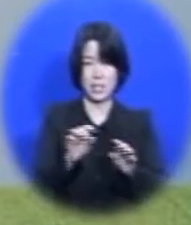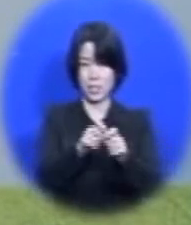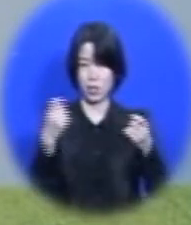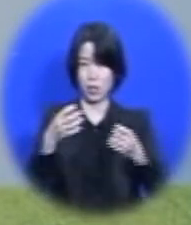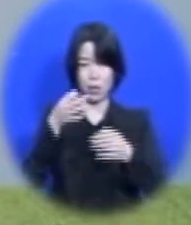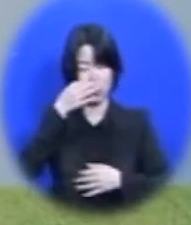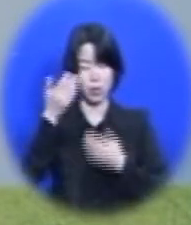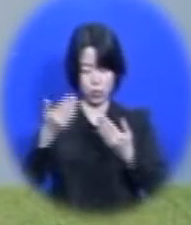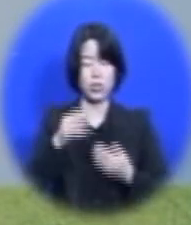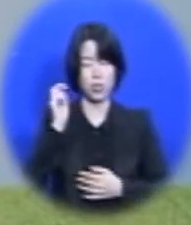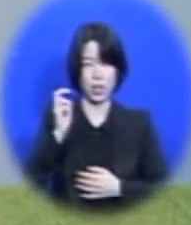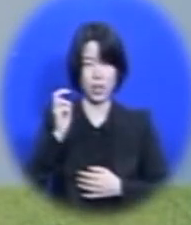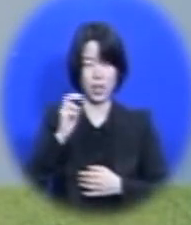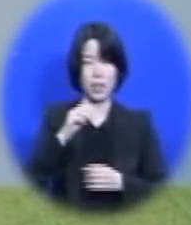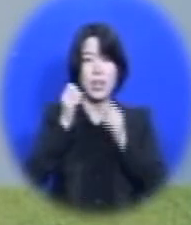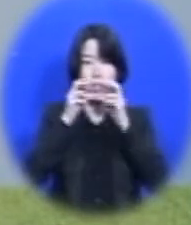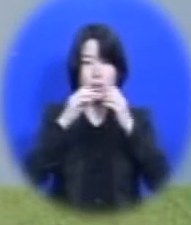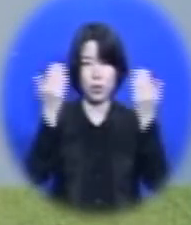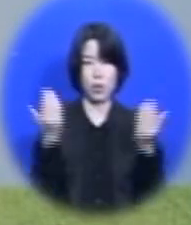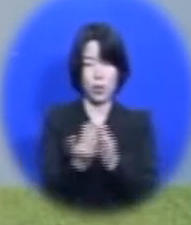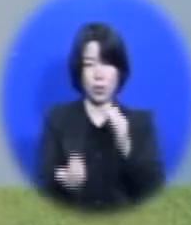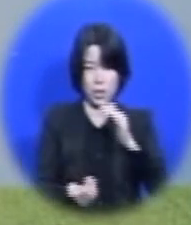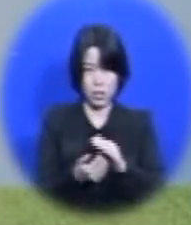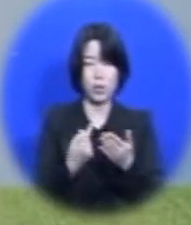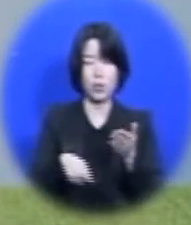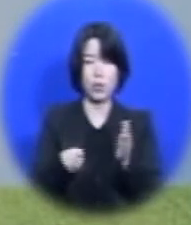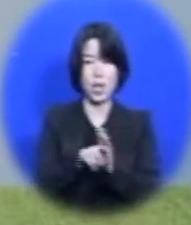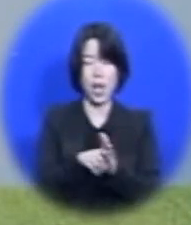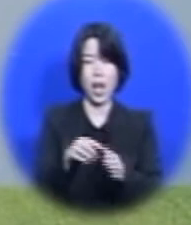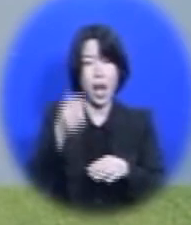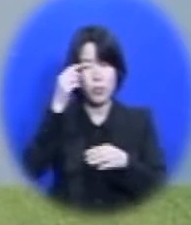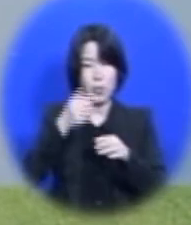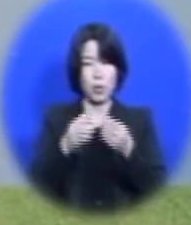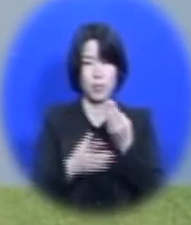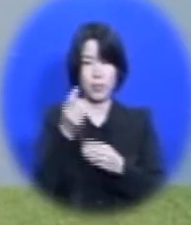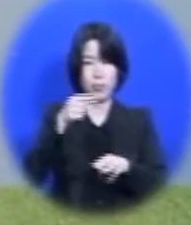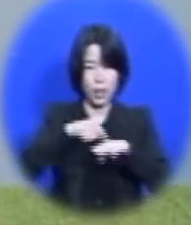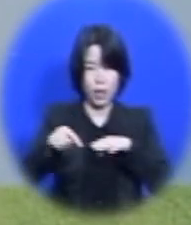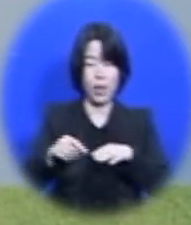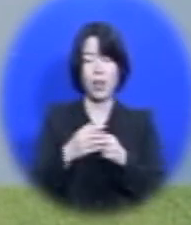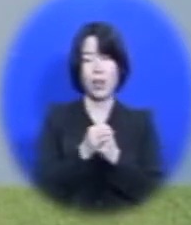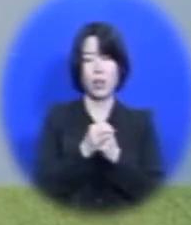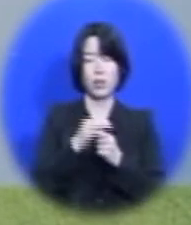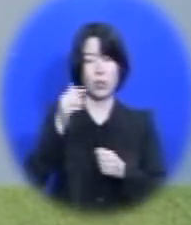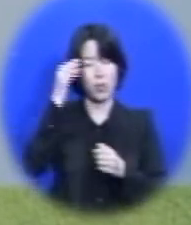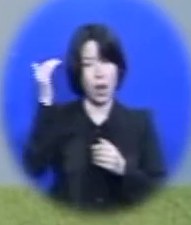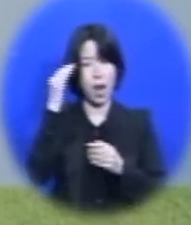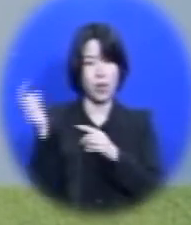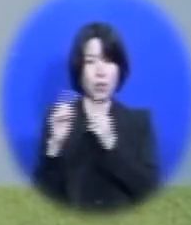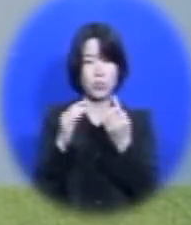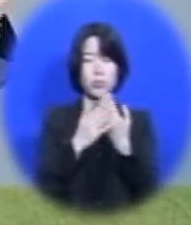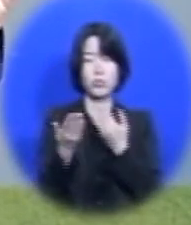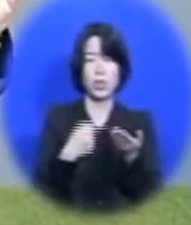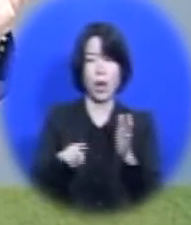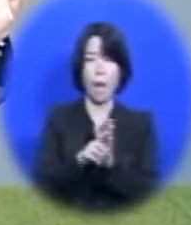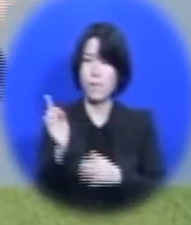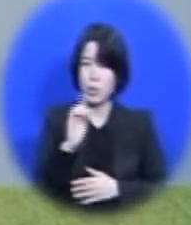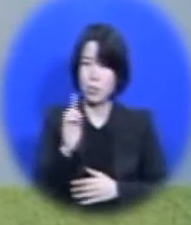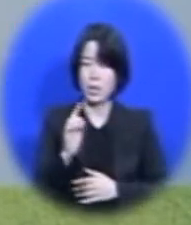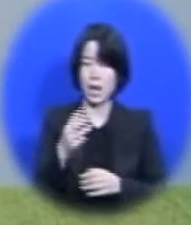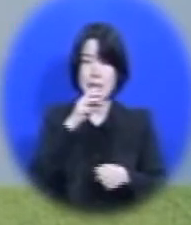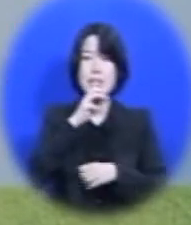생각합니다. 선교 완성을 위해, 민족의 통일을 위해, 한국교회 진정한 부흥을 위해서 무엇보다도 먼저 한 30번